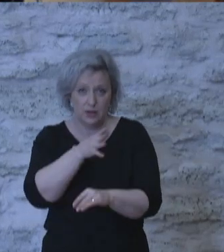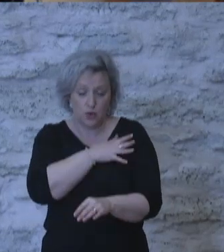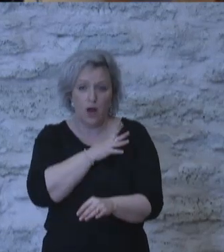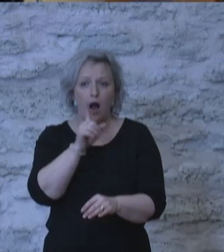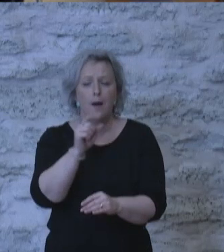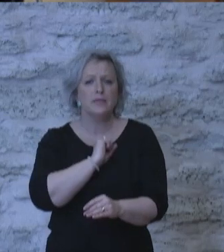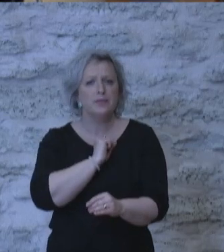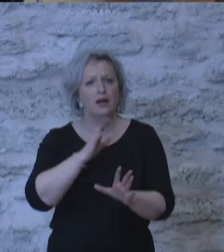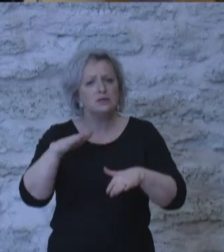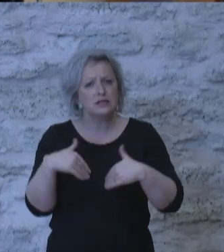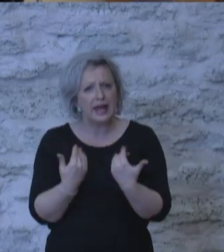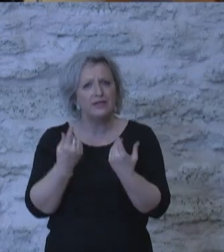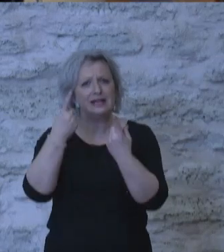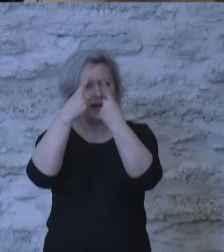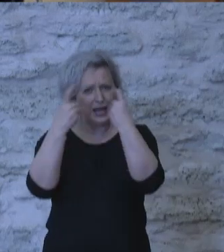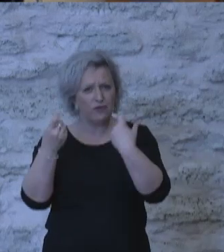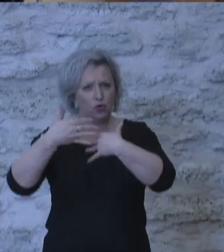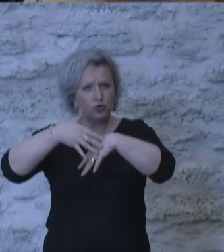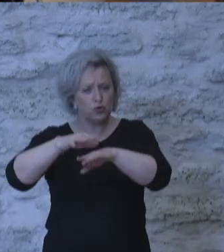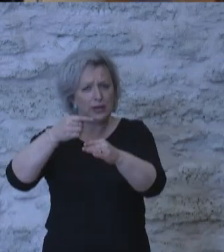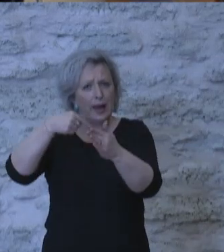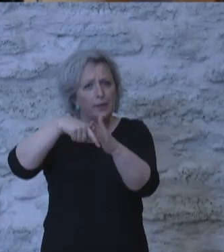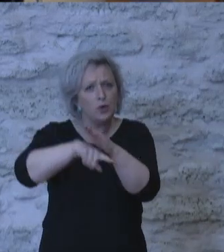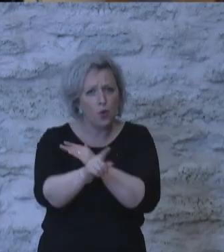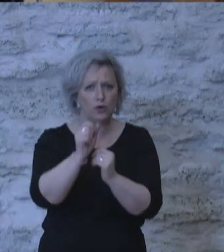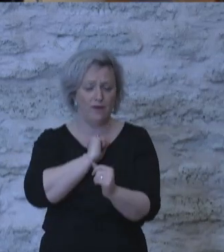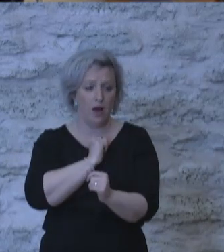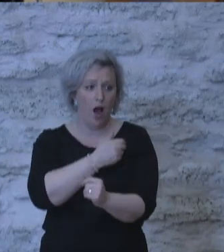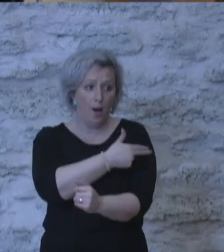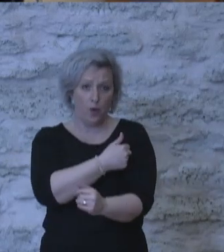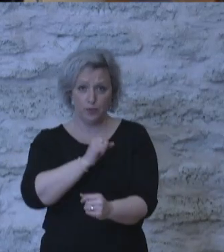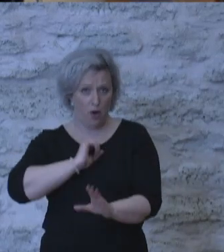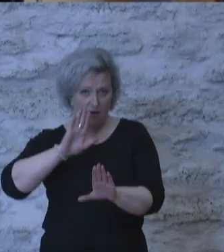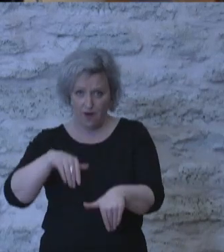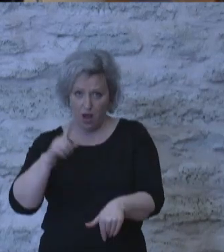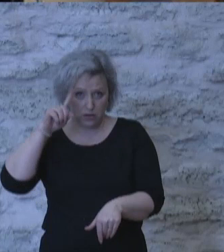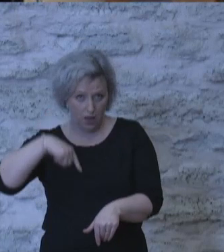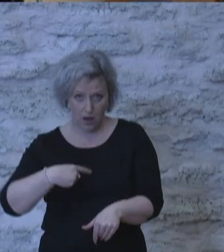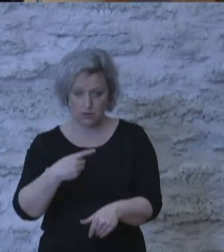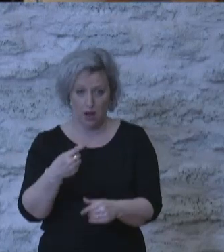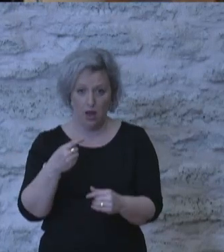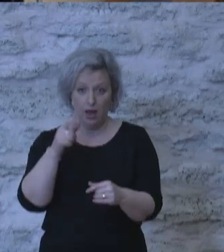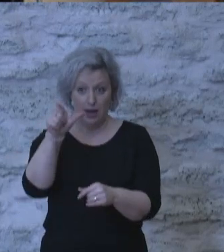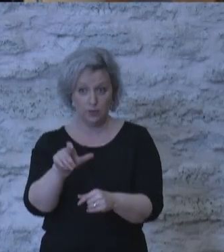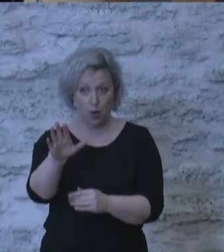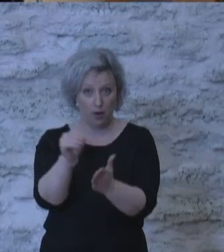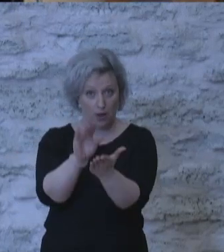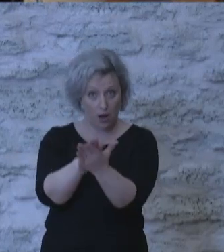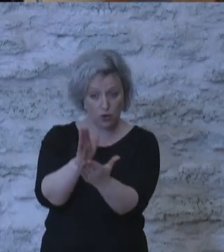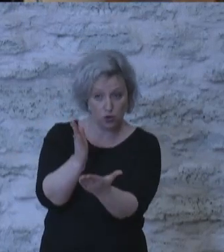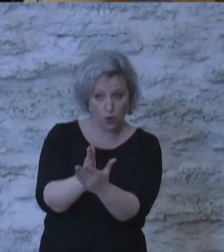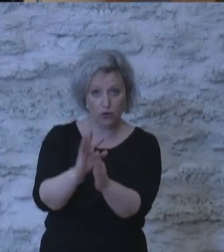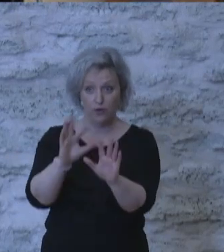liigipäesu tervisi infosüsteemile. Politsseinikul ei ole vaja teada seda, kas inimene on konkreetselt saanud teagnoosi, õnda tema ka kontaktne või on